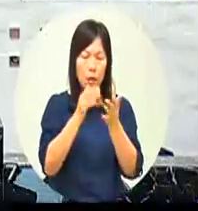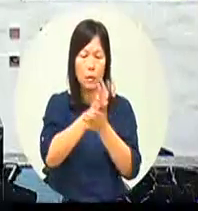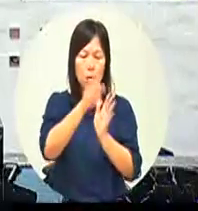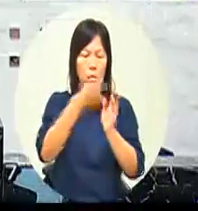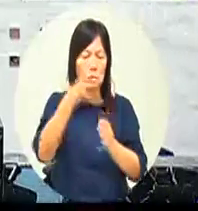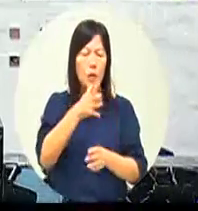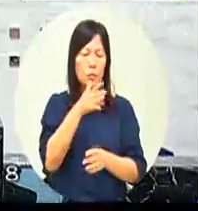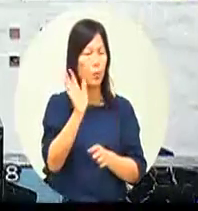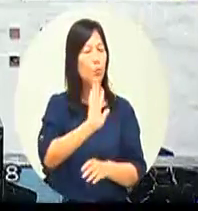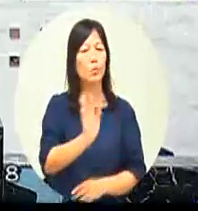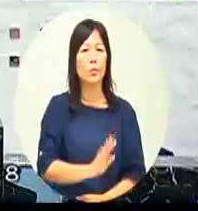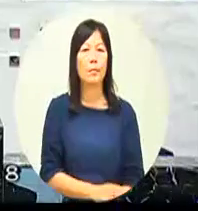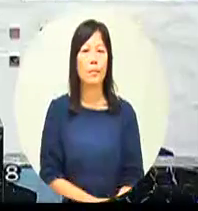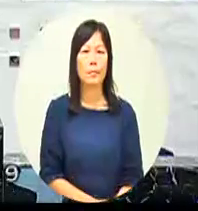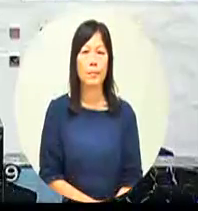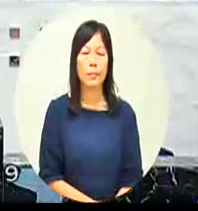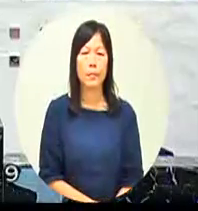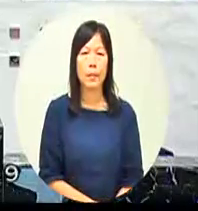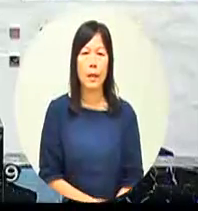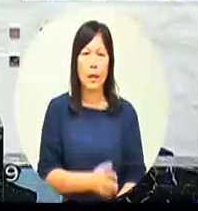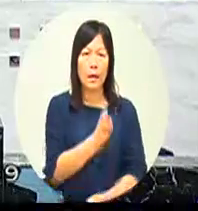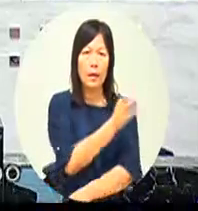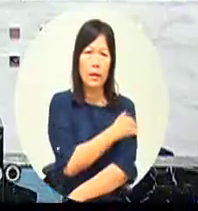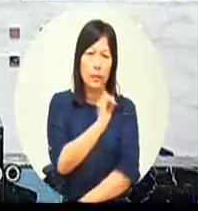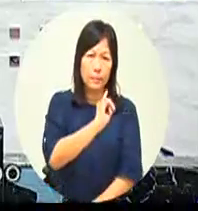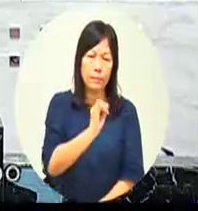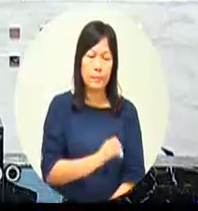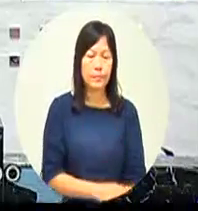谢。陈丽娜议员，